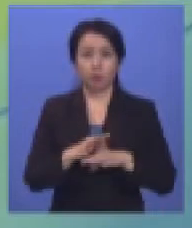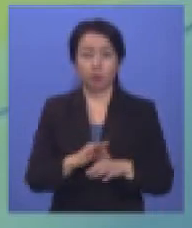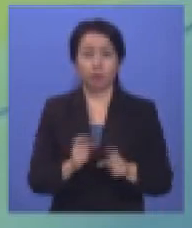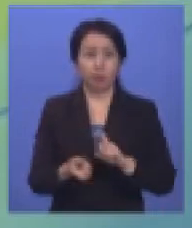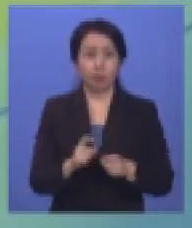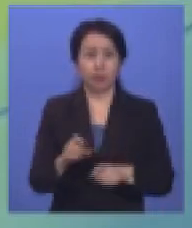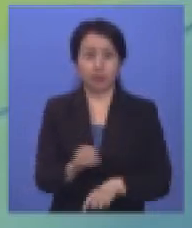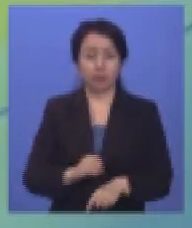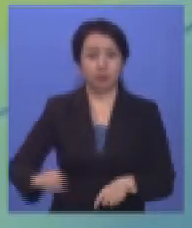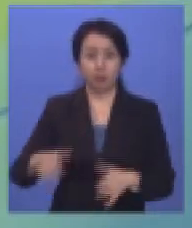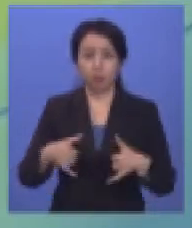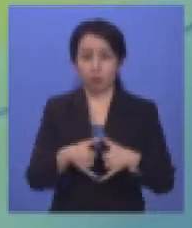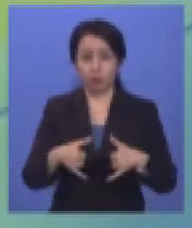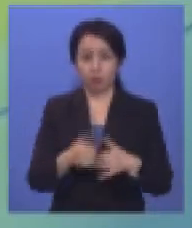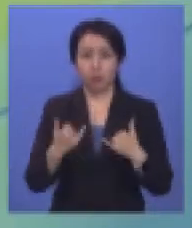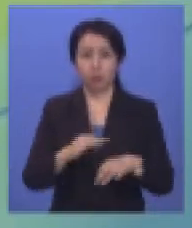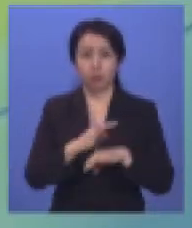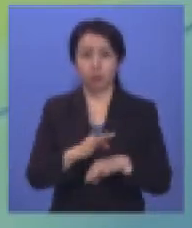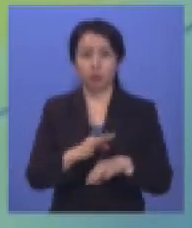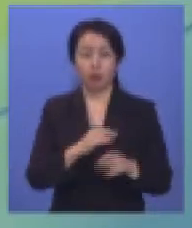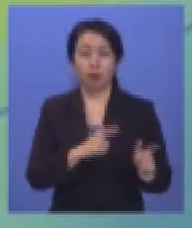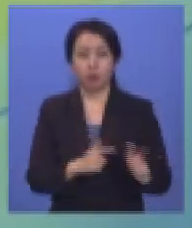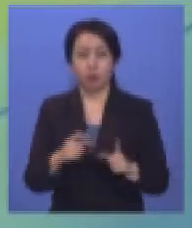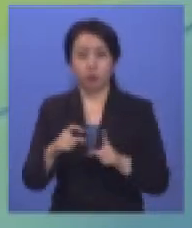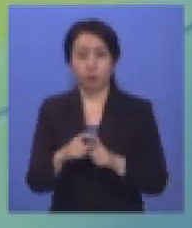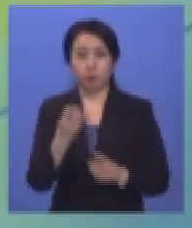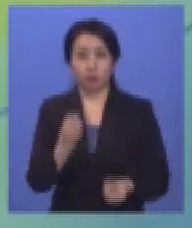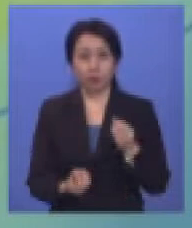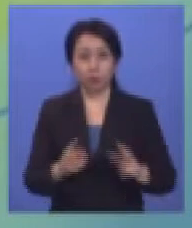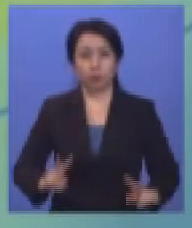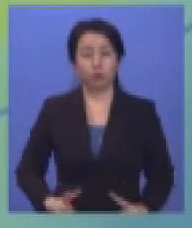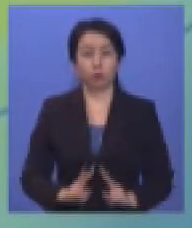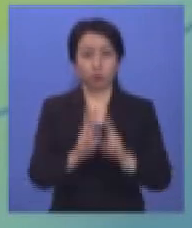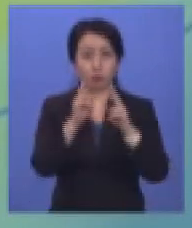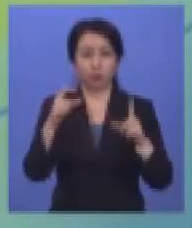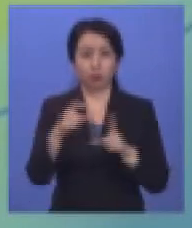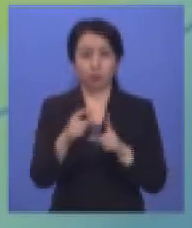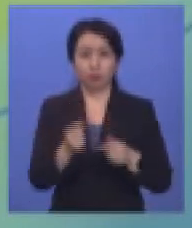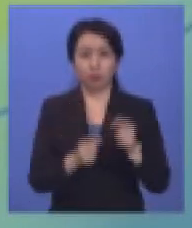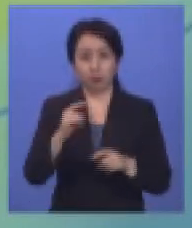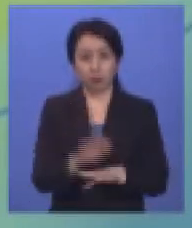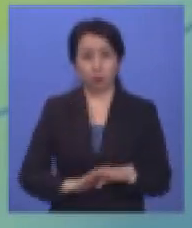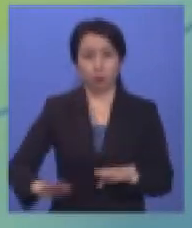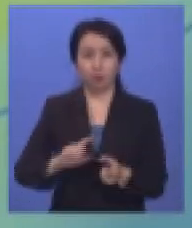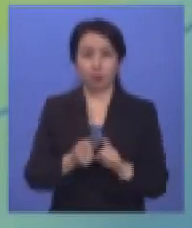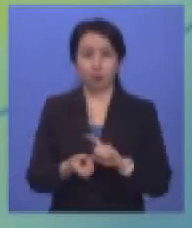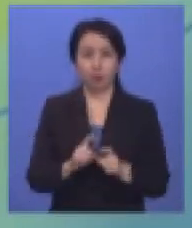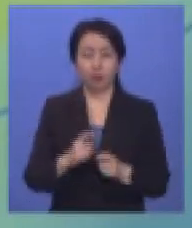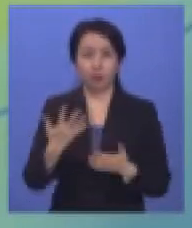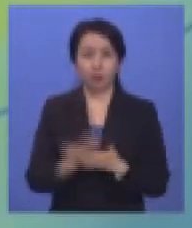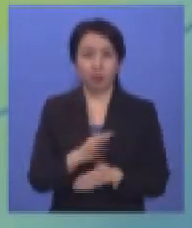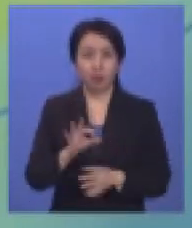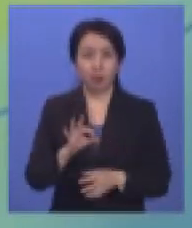проход в борьбу за европейский кубок сейчас идет серьезная подготовка к слову играть будут вновь слушания по словам президента клуба борьба за